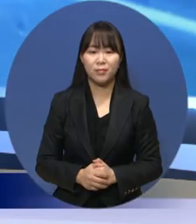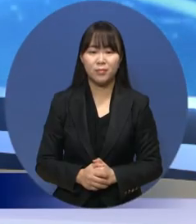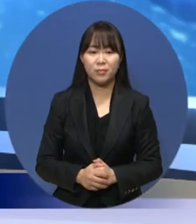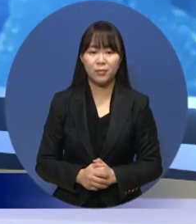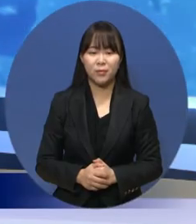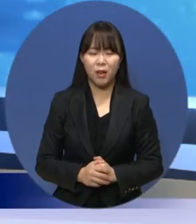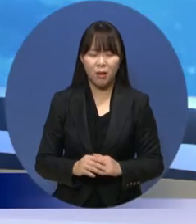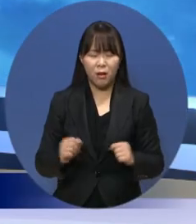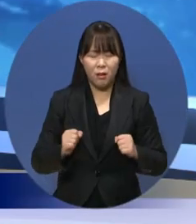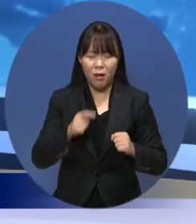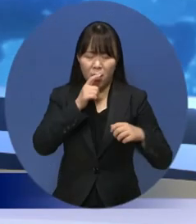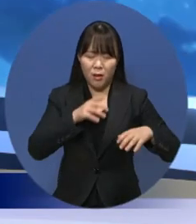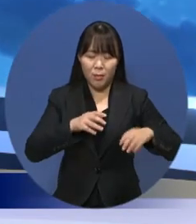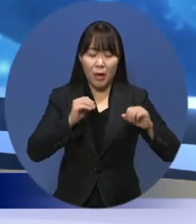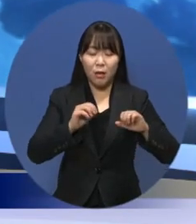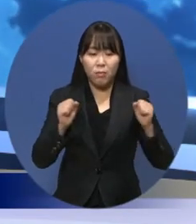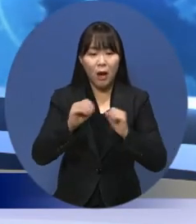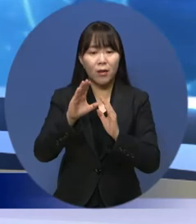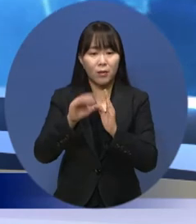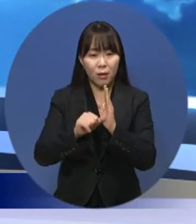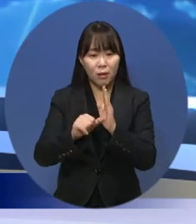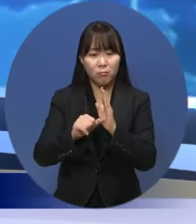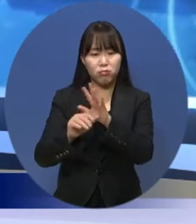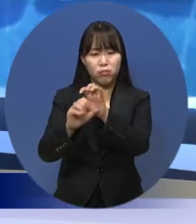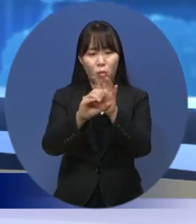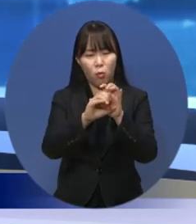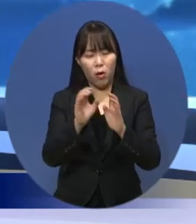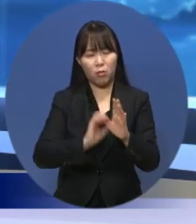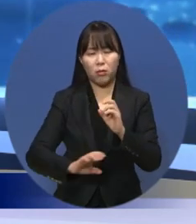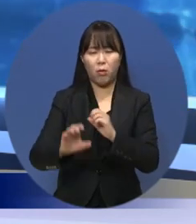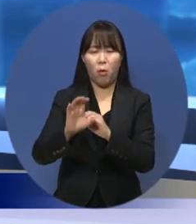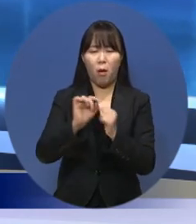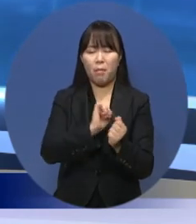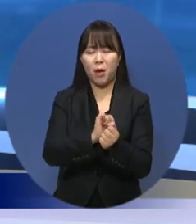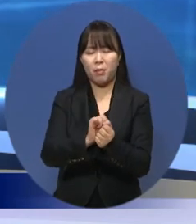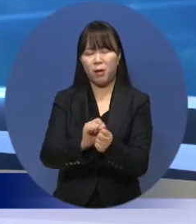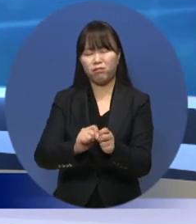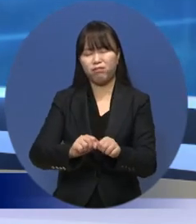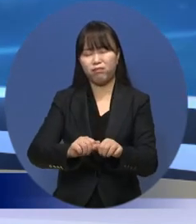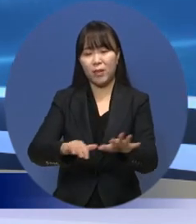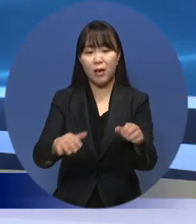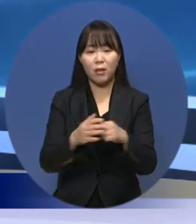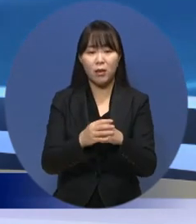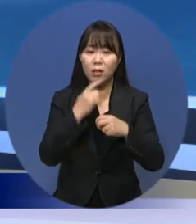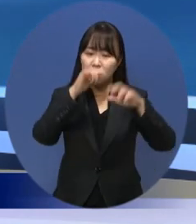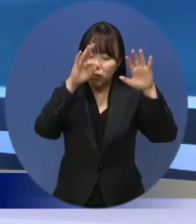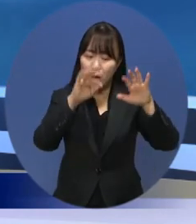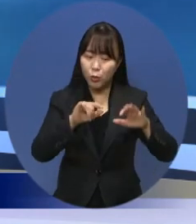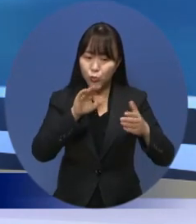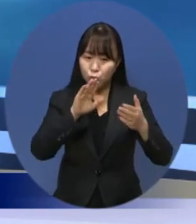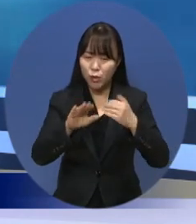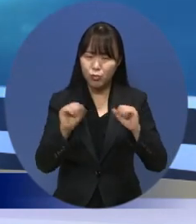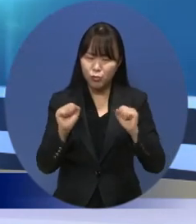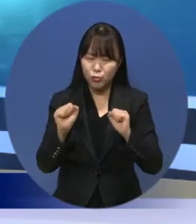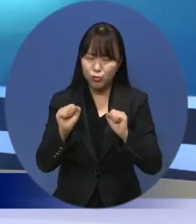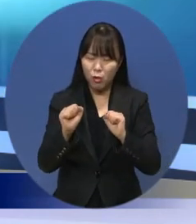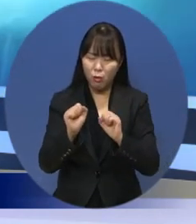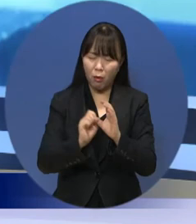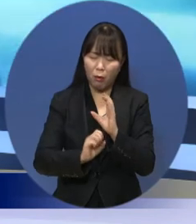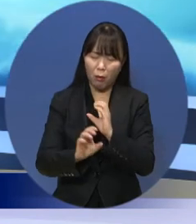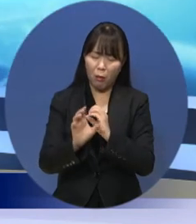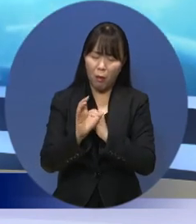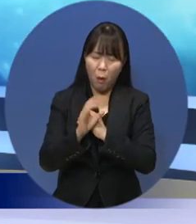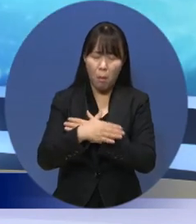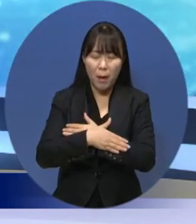축구 건조한 겨울철이 되자 코론 알고가 더욱 극성 입니다 첫눈이 온 이후 추위가 맹위를 떨치고